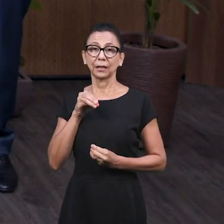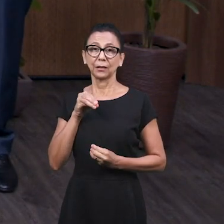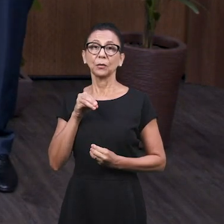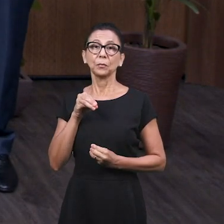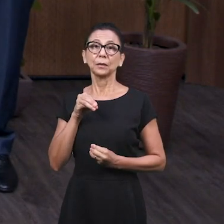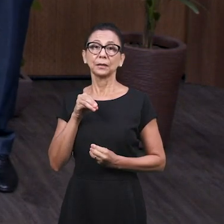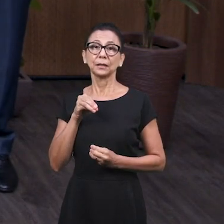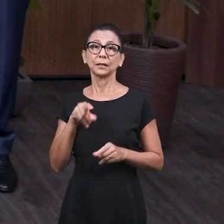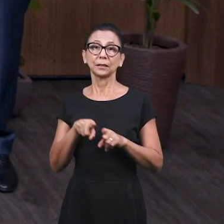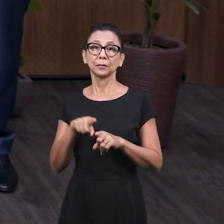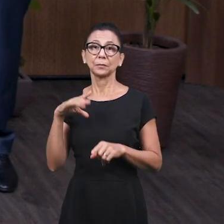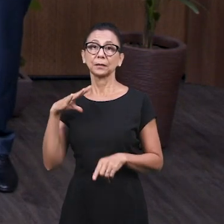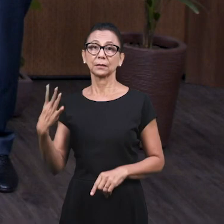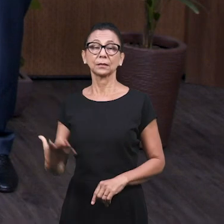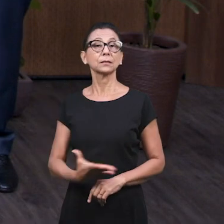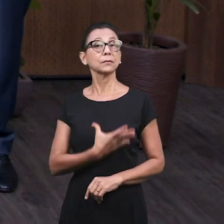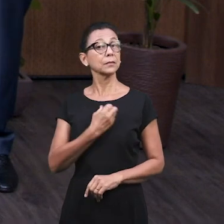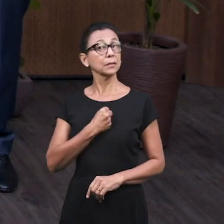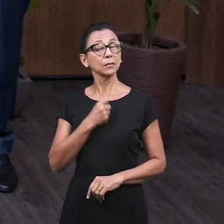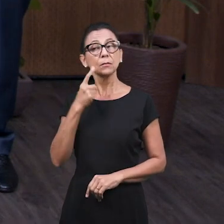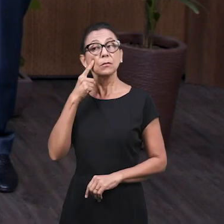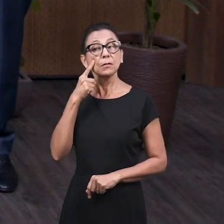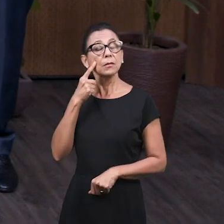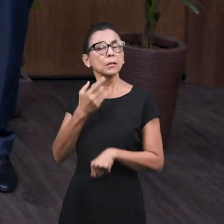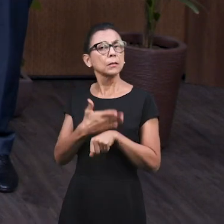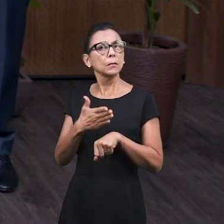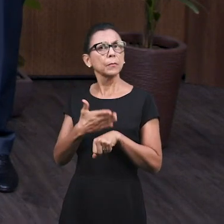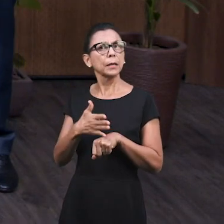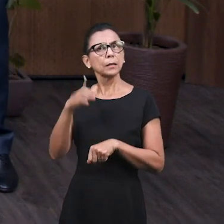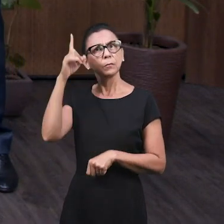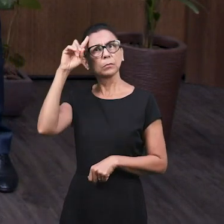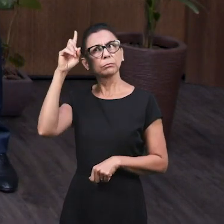voyons cela dans la pratique. Il y a des